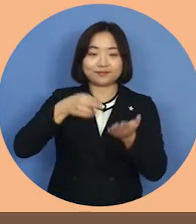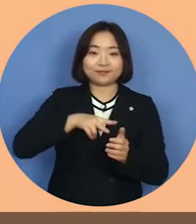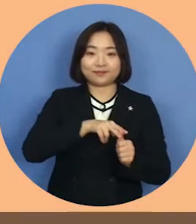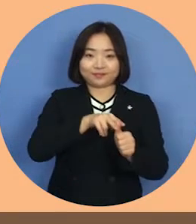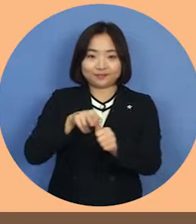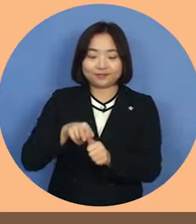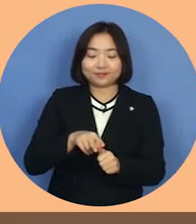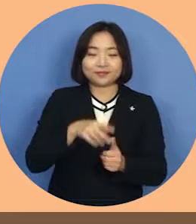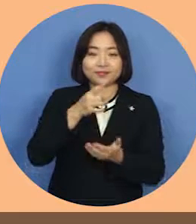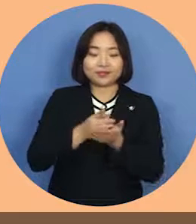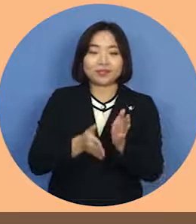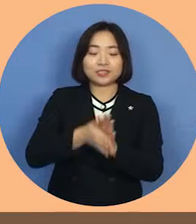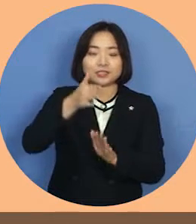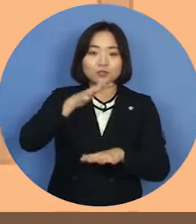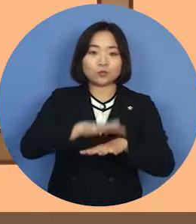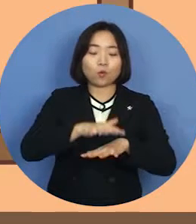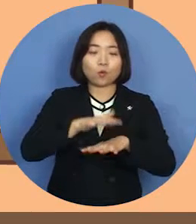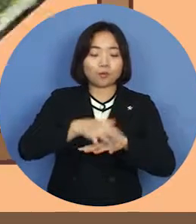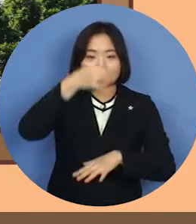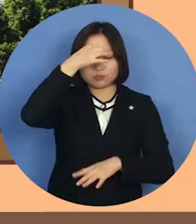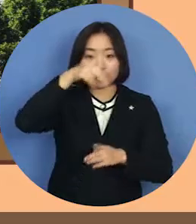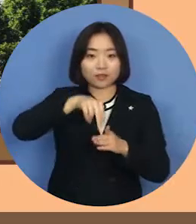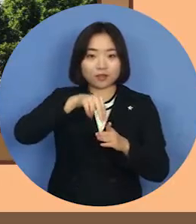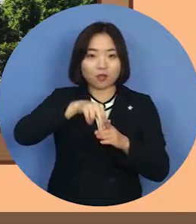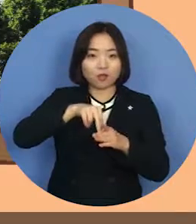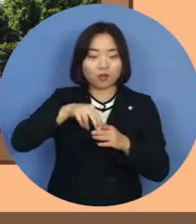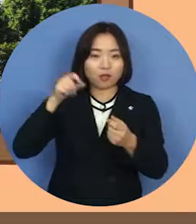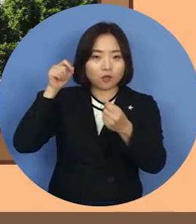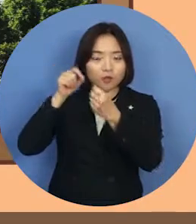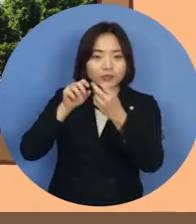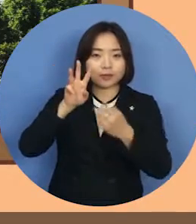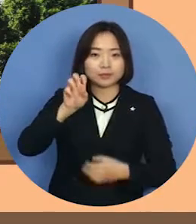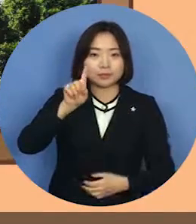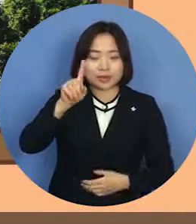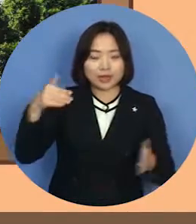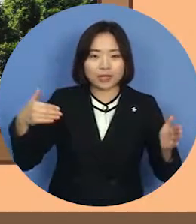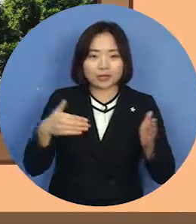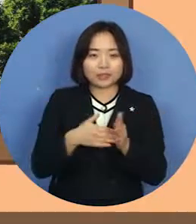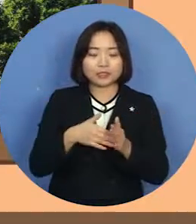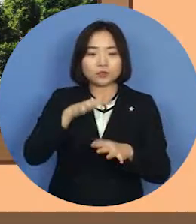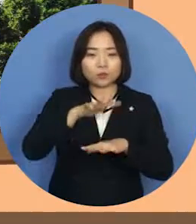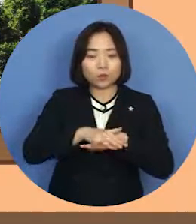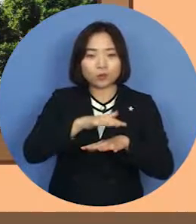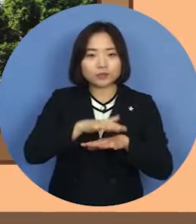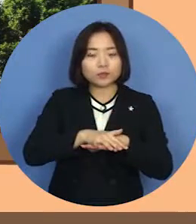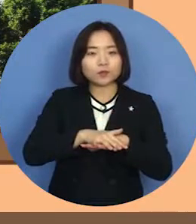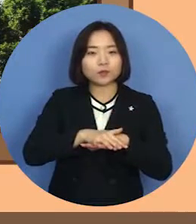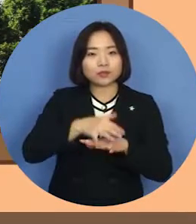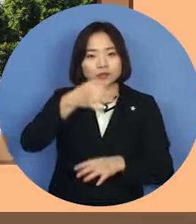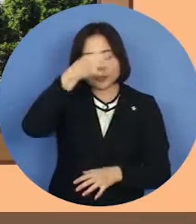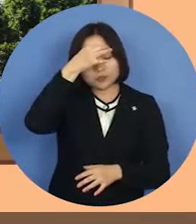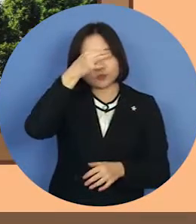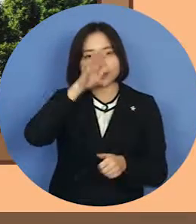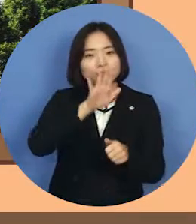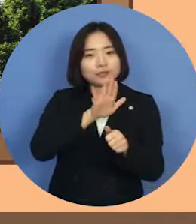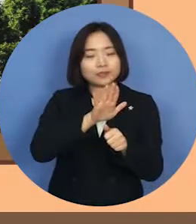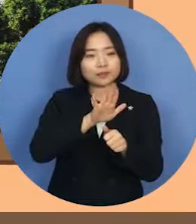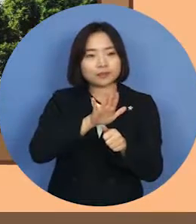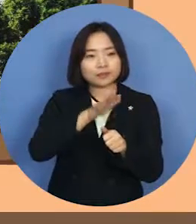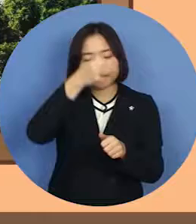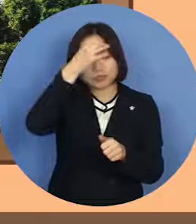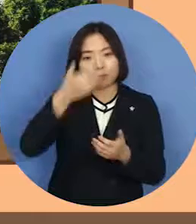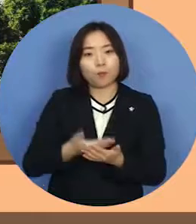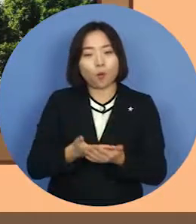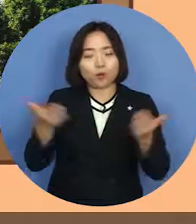생생정보입니다. 천안시 농업기술센터에서는 오늘 31일까지 2018년도 농촌지도 기술보급